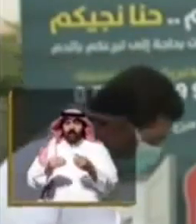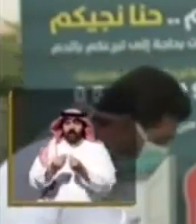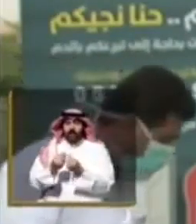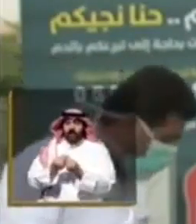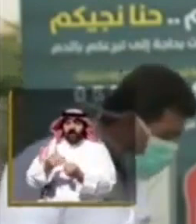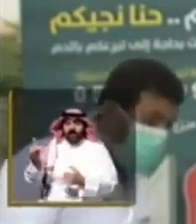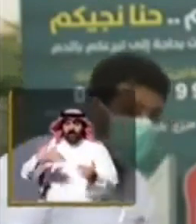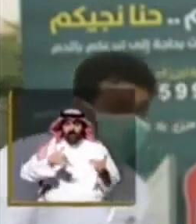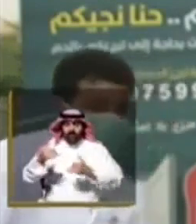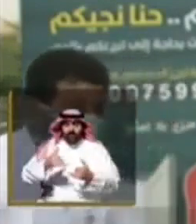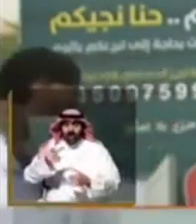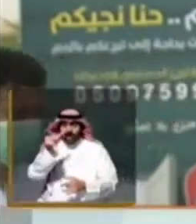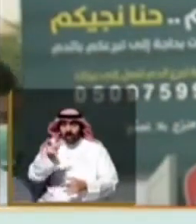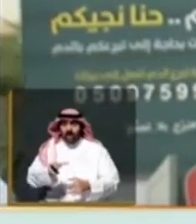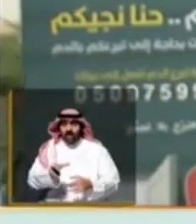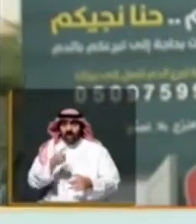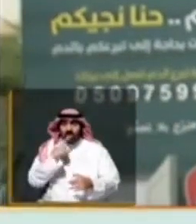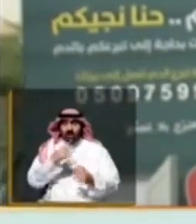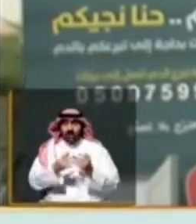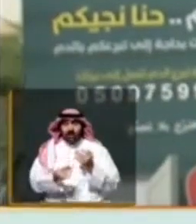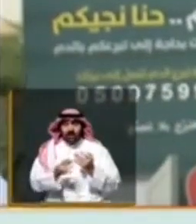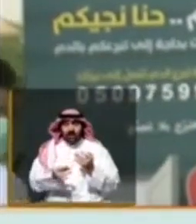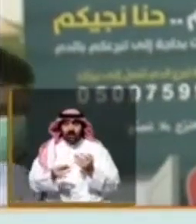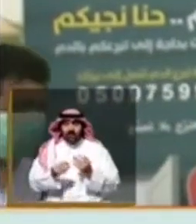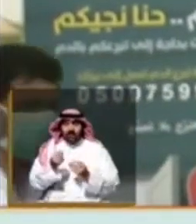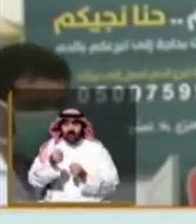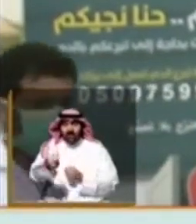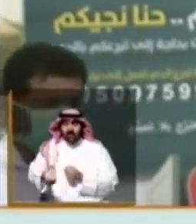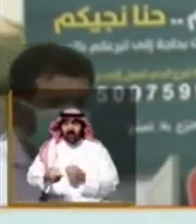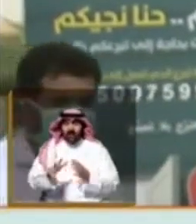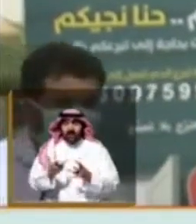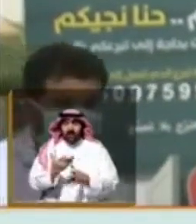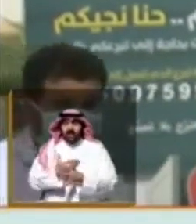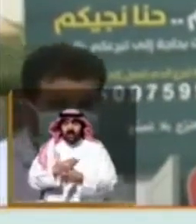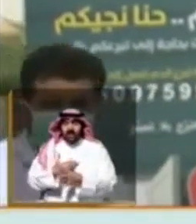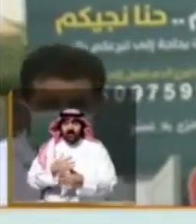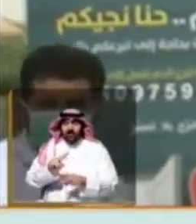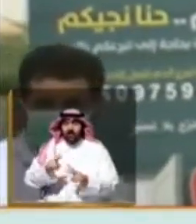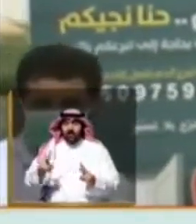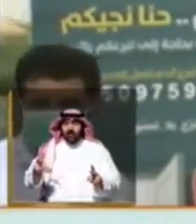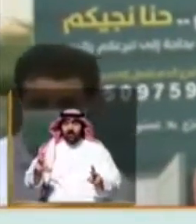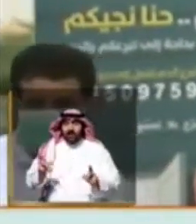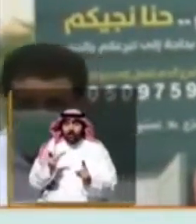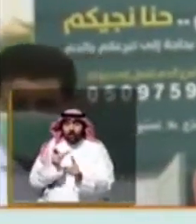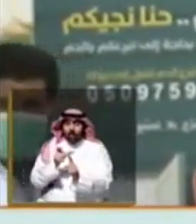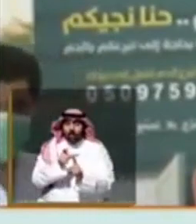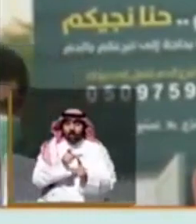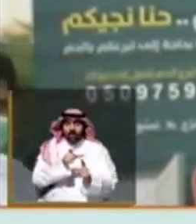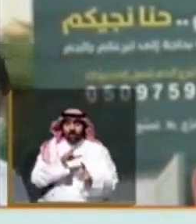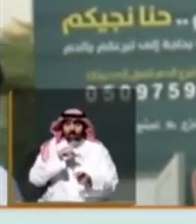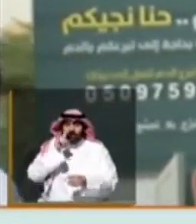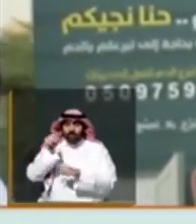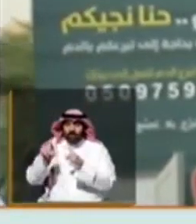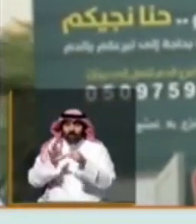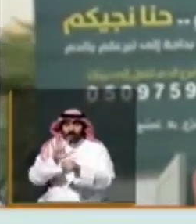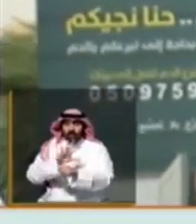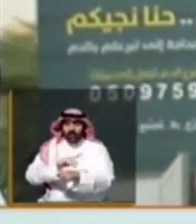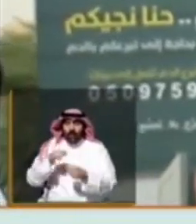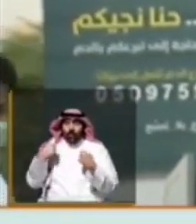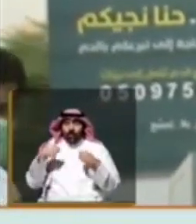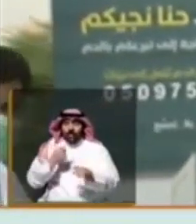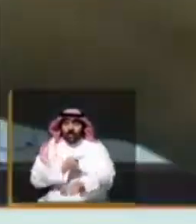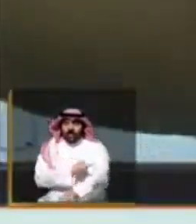الوصول للمتبرعين بأماكن تواجدهم مع مراعاة تطبيق سياسات ومعايير مكافحة العدوى المتبعة